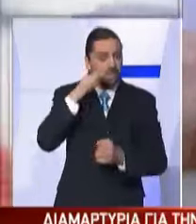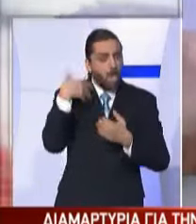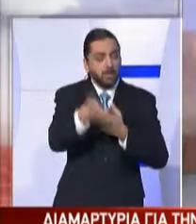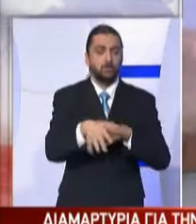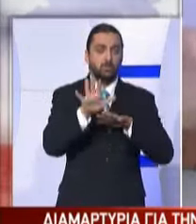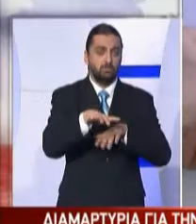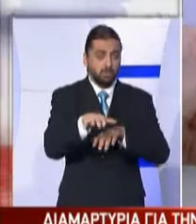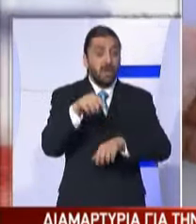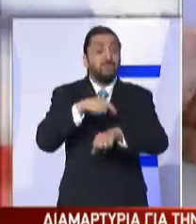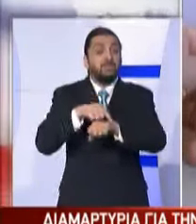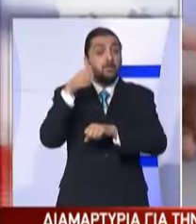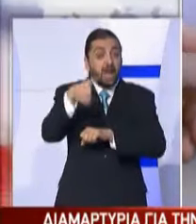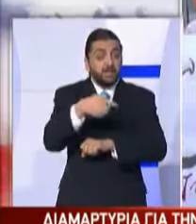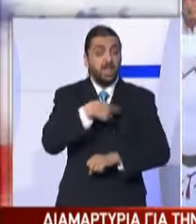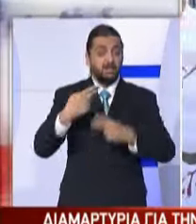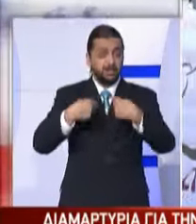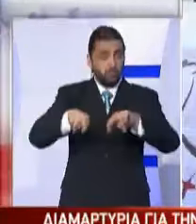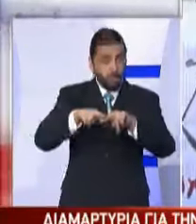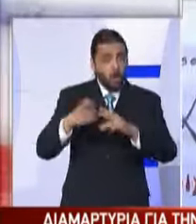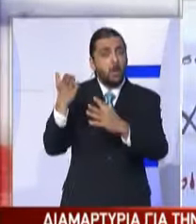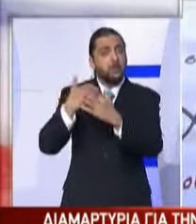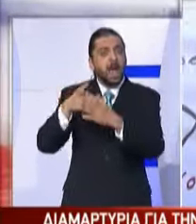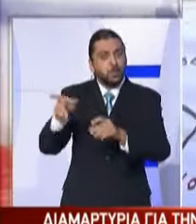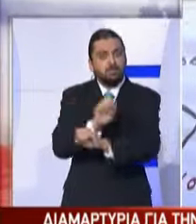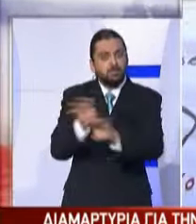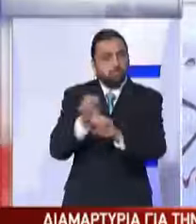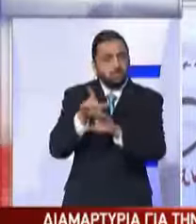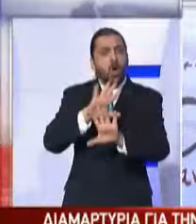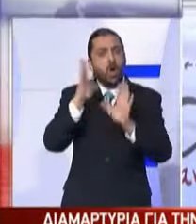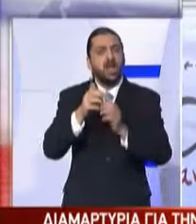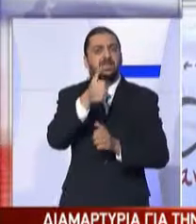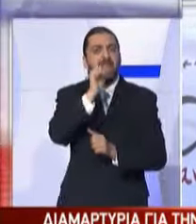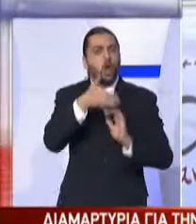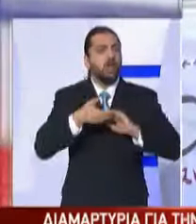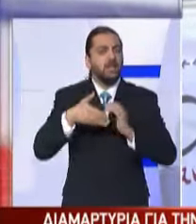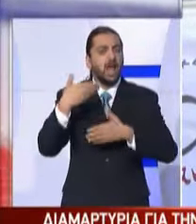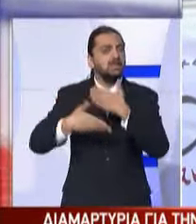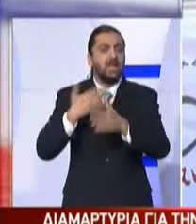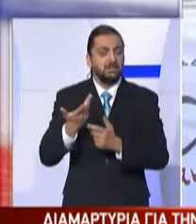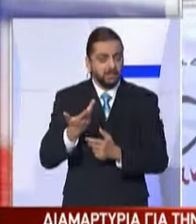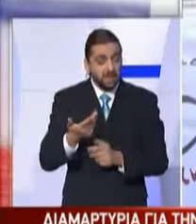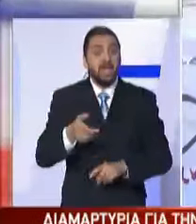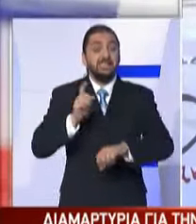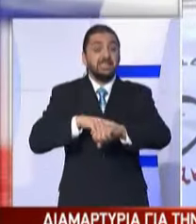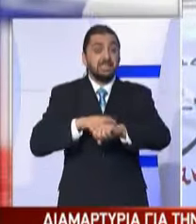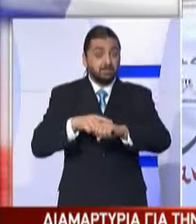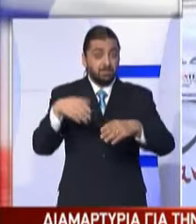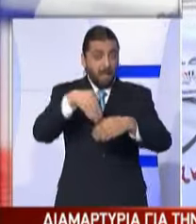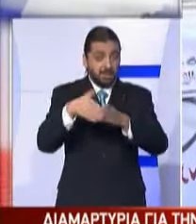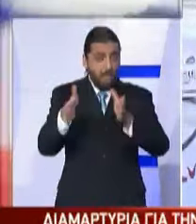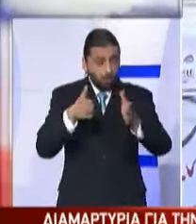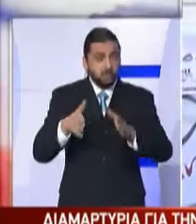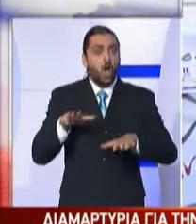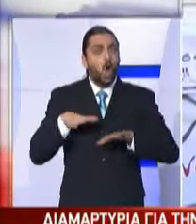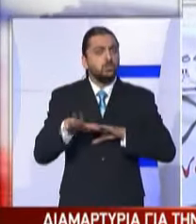την ώρα, μέλη της διοίκησης της εταιρείας ενημέρωναν τους μετόχους για τις εξελίξεις και την πορεία της ΕΙΑΘ. Ένταση επικράτησε όταν συγκεντρωμένοι εισέβαλαν στην